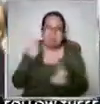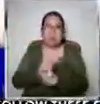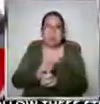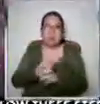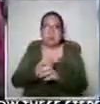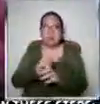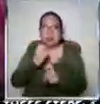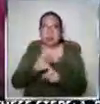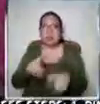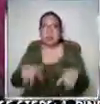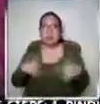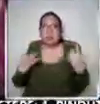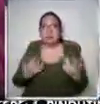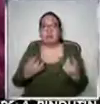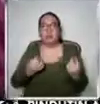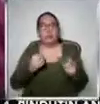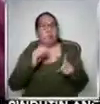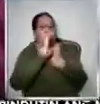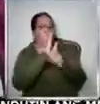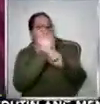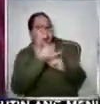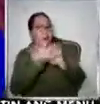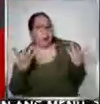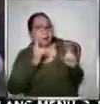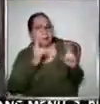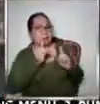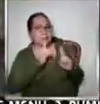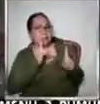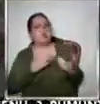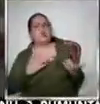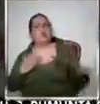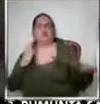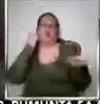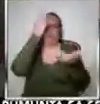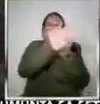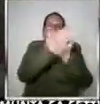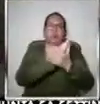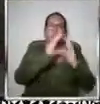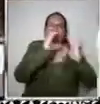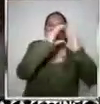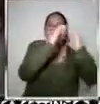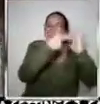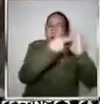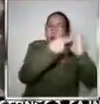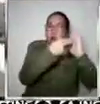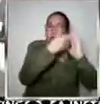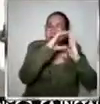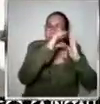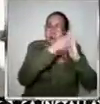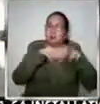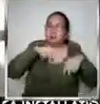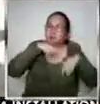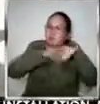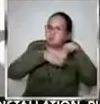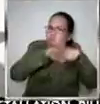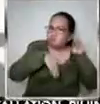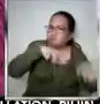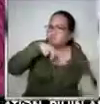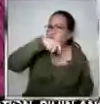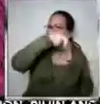po kaming maglakad dito, nagbabasakali na lang po kung kami pansinin dito o hindi. Anong mangyayari doon